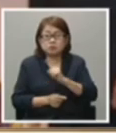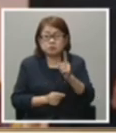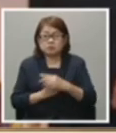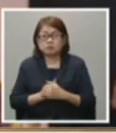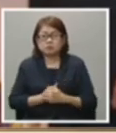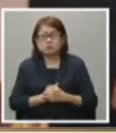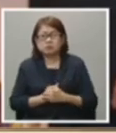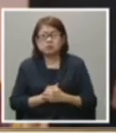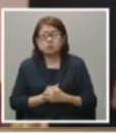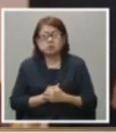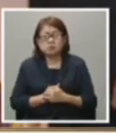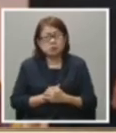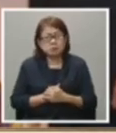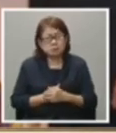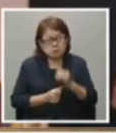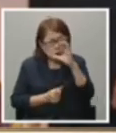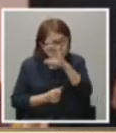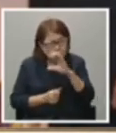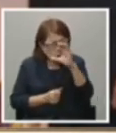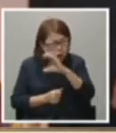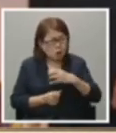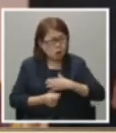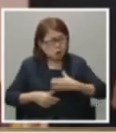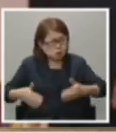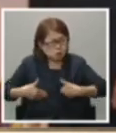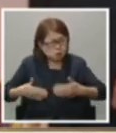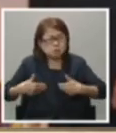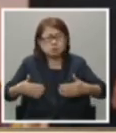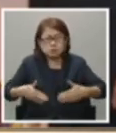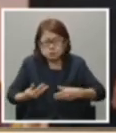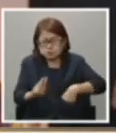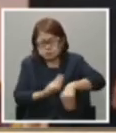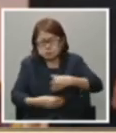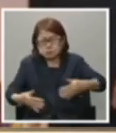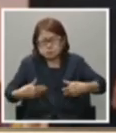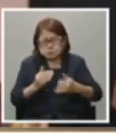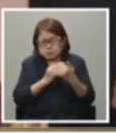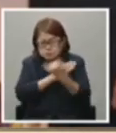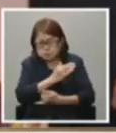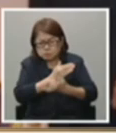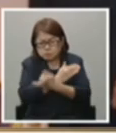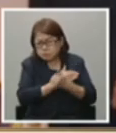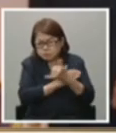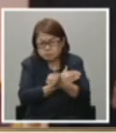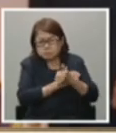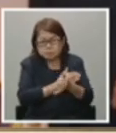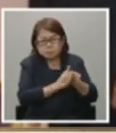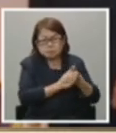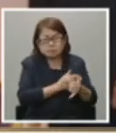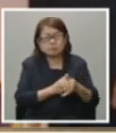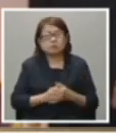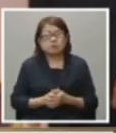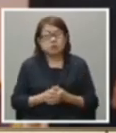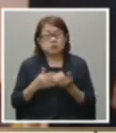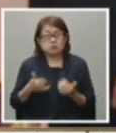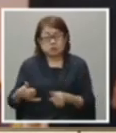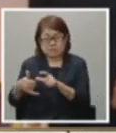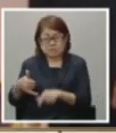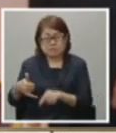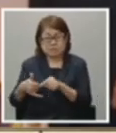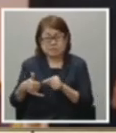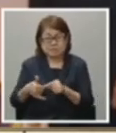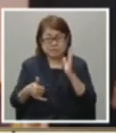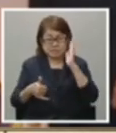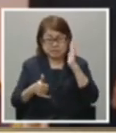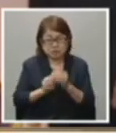การค้าล่าอาณานิคมทางเศรษฐกิจที่สำคัญตอนนี้เขาอยากขยายอิทธิพ